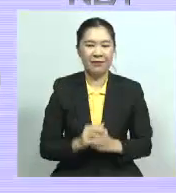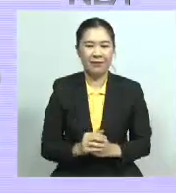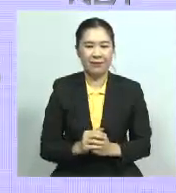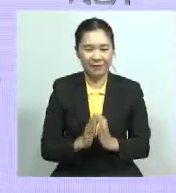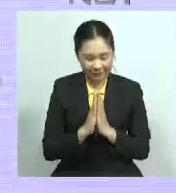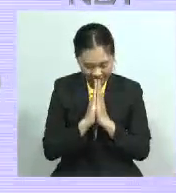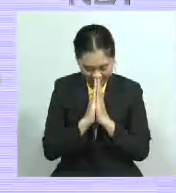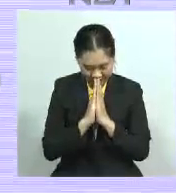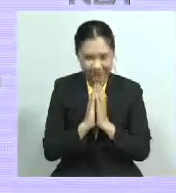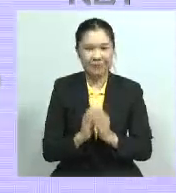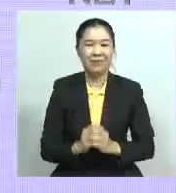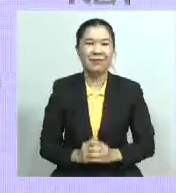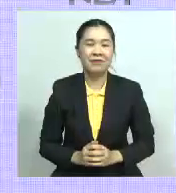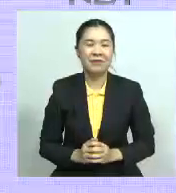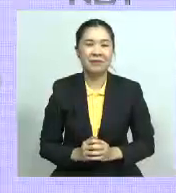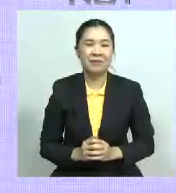วัสดีครับ